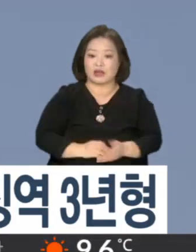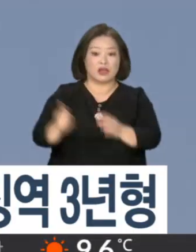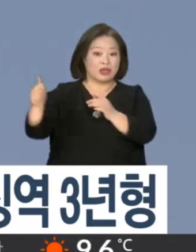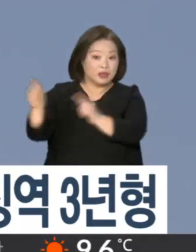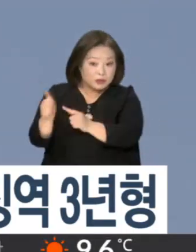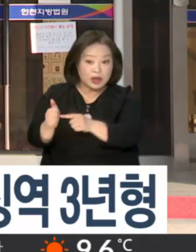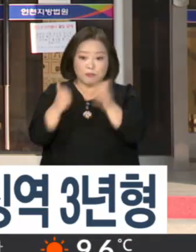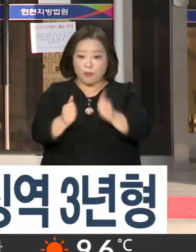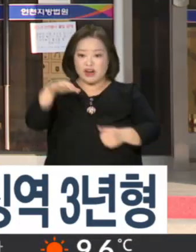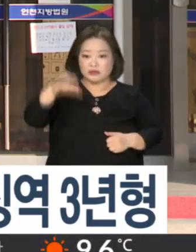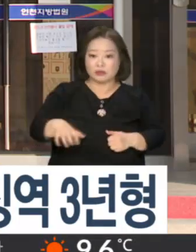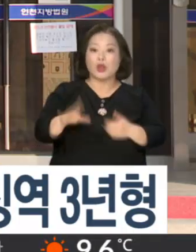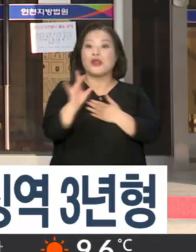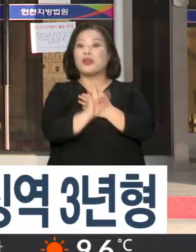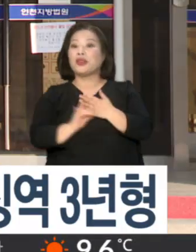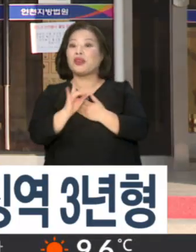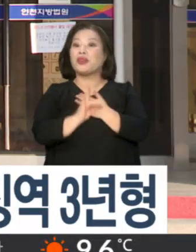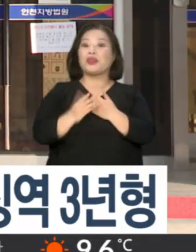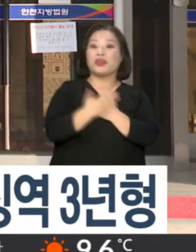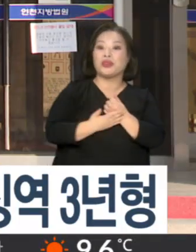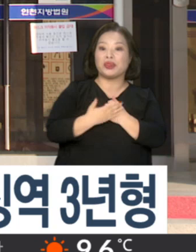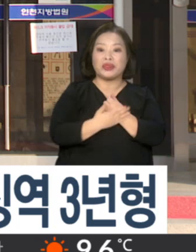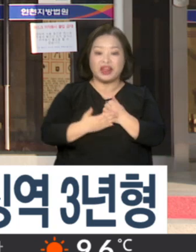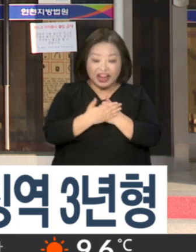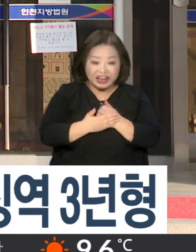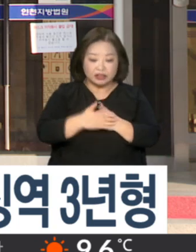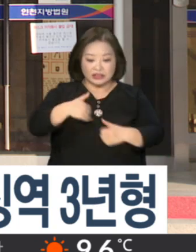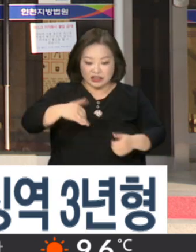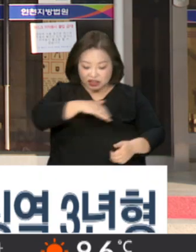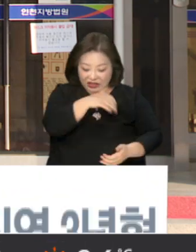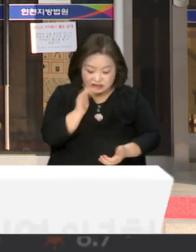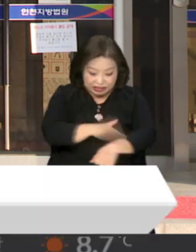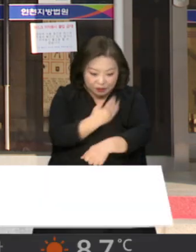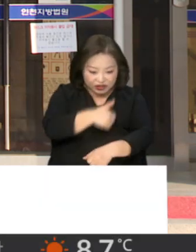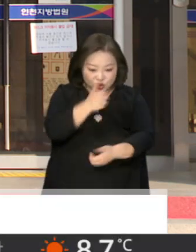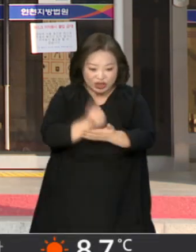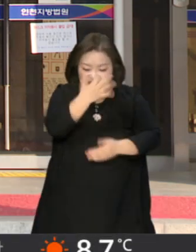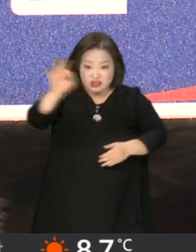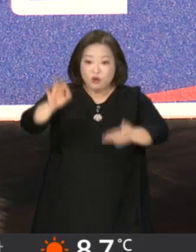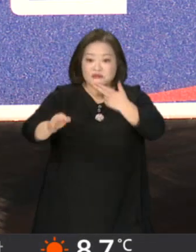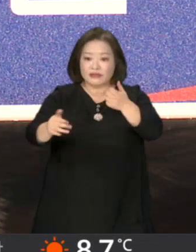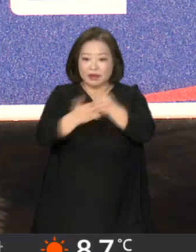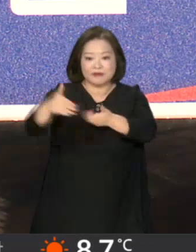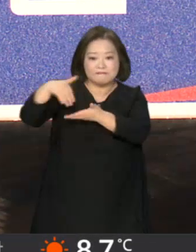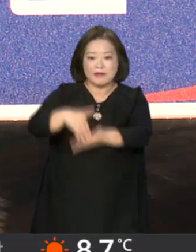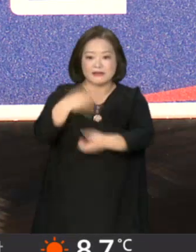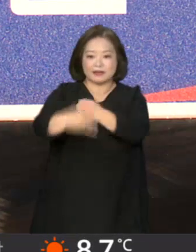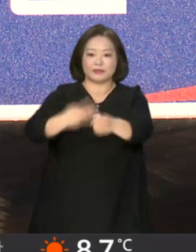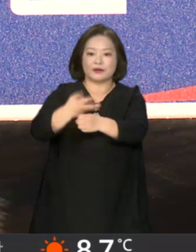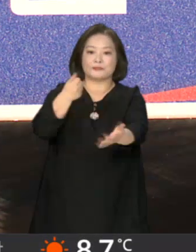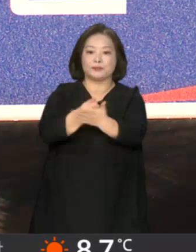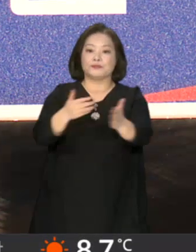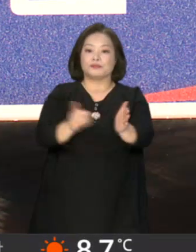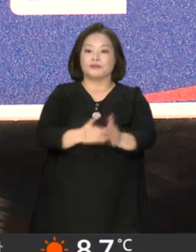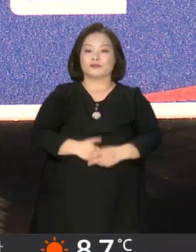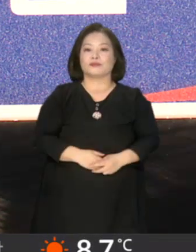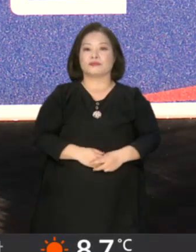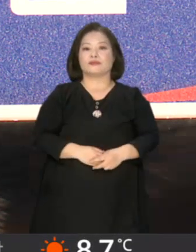법정에서도 변명으로 일관하며 잘못을 인정하지 않아 엄중한 형이 필요하다며 양형 이유를